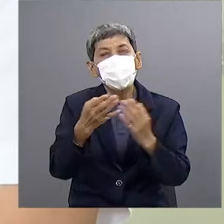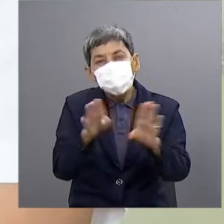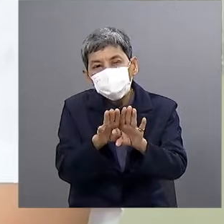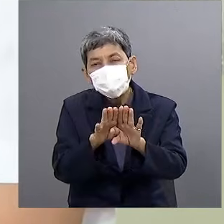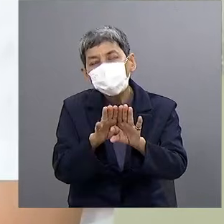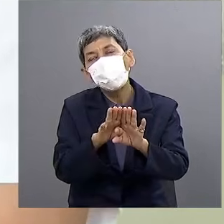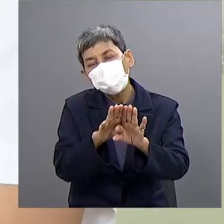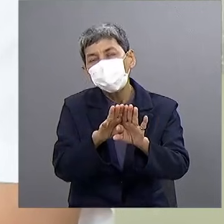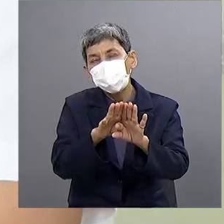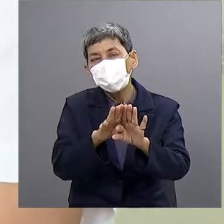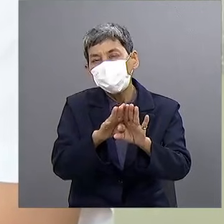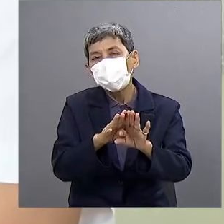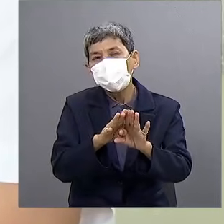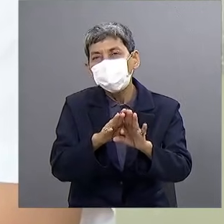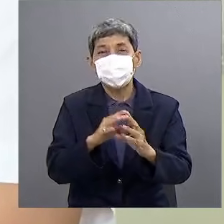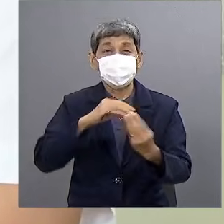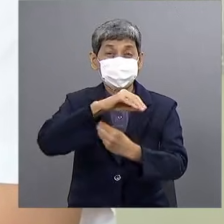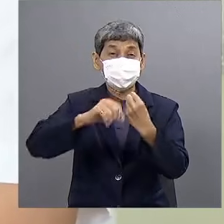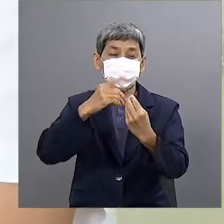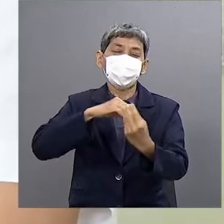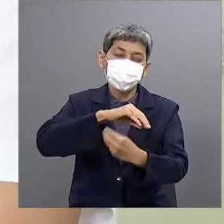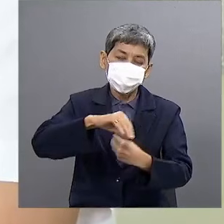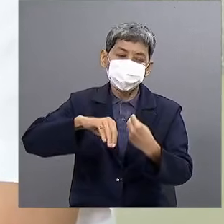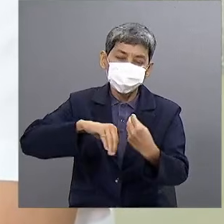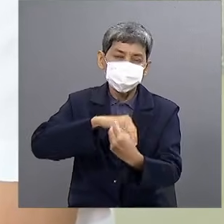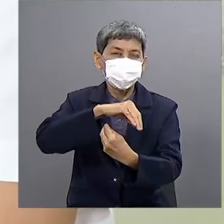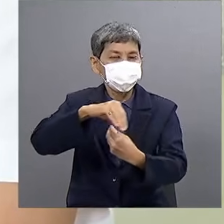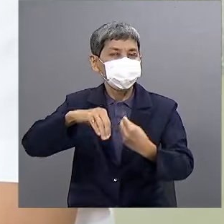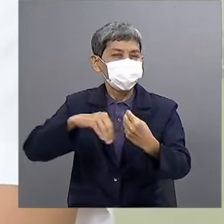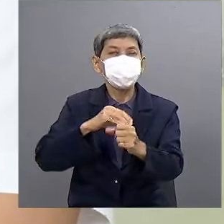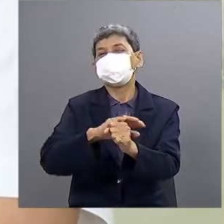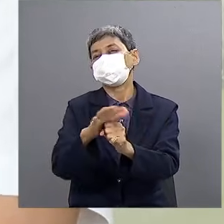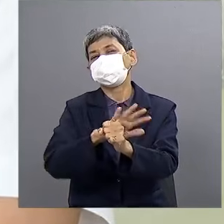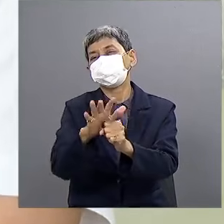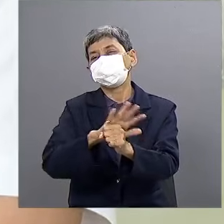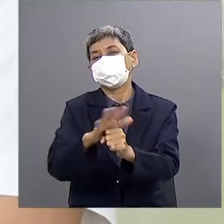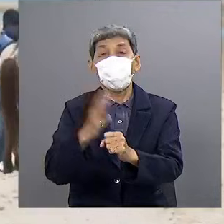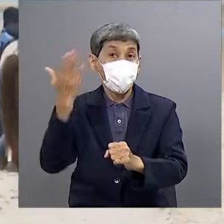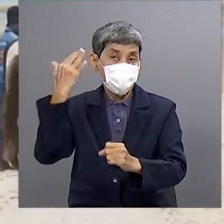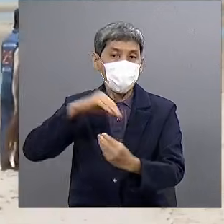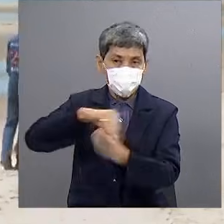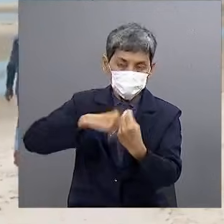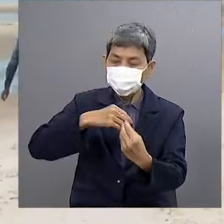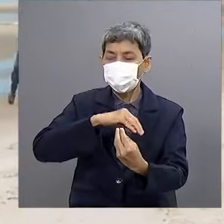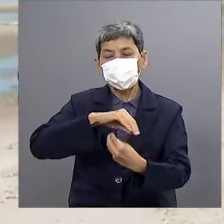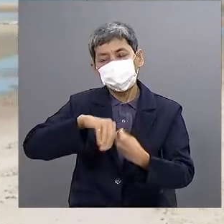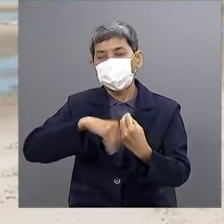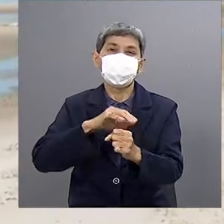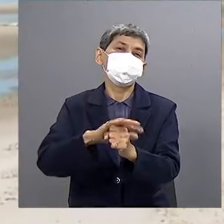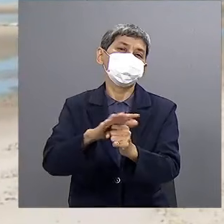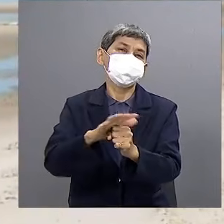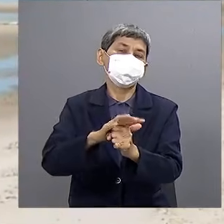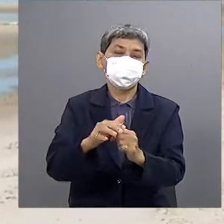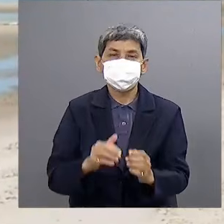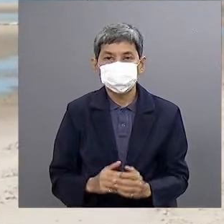ฉะนั้นตัวเศรษฐกิจอาจจะหมุนเวียนแต่ผมว่าอาจจะไม่ได้เยอะเหมือนกับรอบที่ผ่านมานะครับ นอกจาก